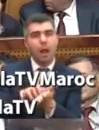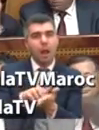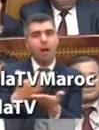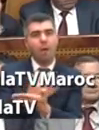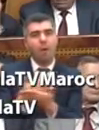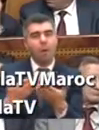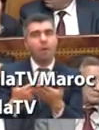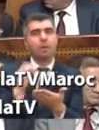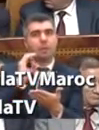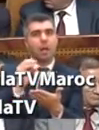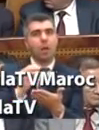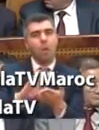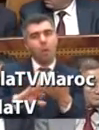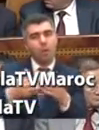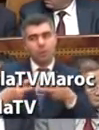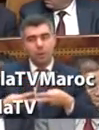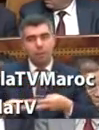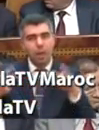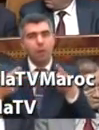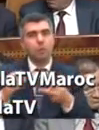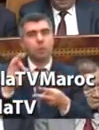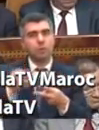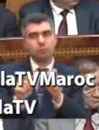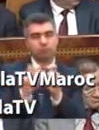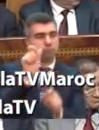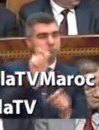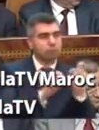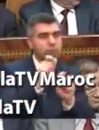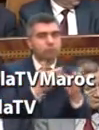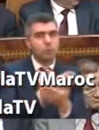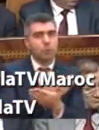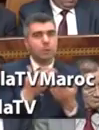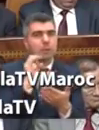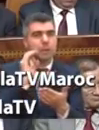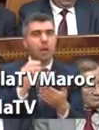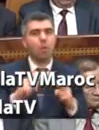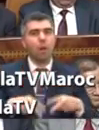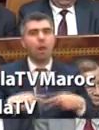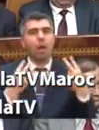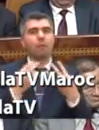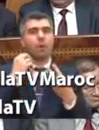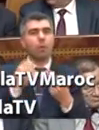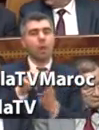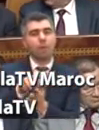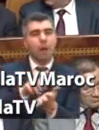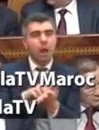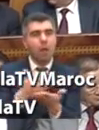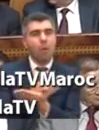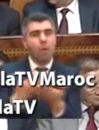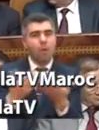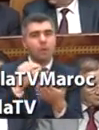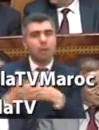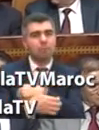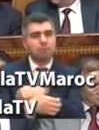المؤهلات الزراعية وتحقيق الاكتفاء الذاتي والأمن الغذائي وتحسين مستوى معيشة الفلاحين صغارهم ومتوسطهم